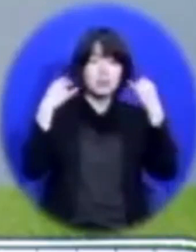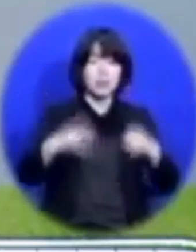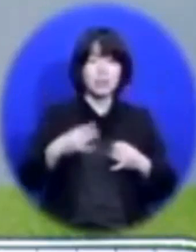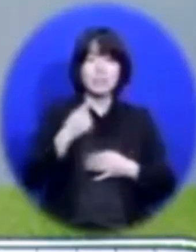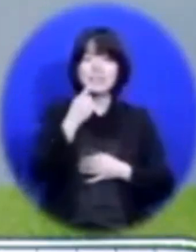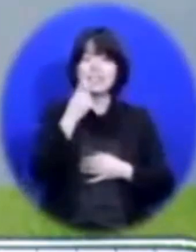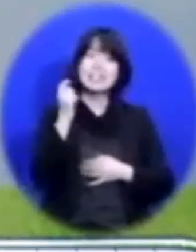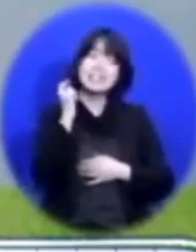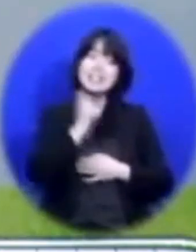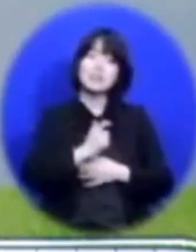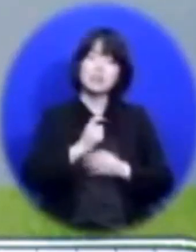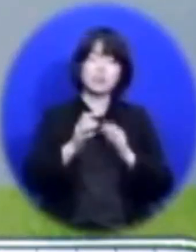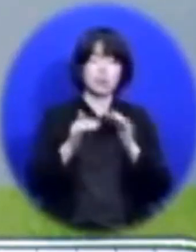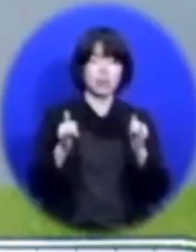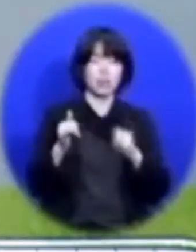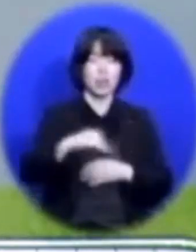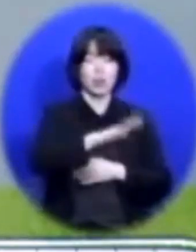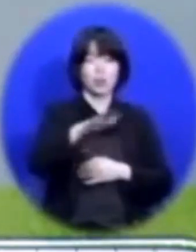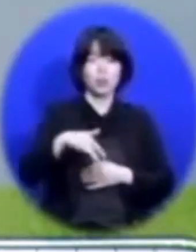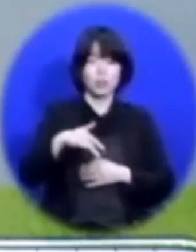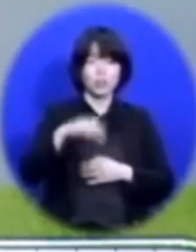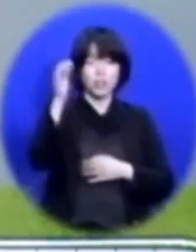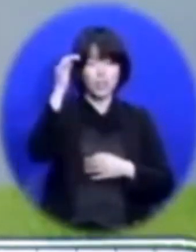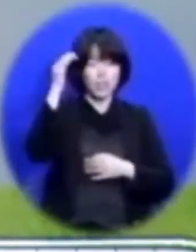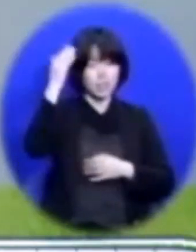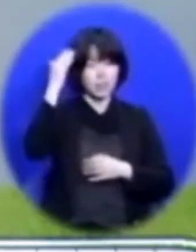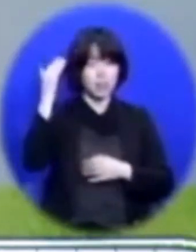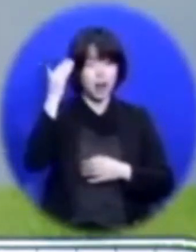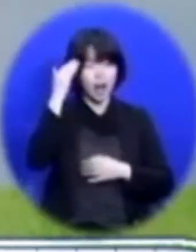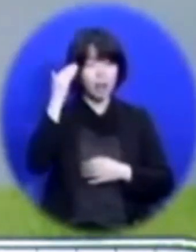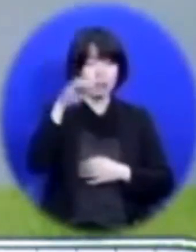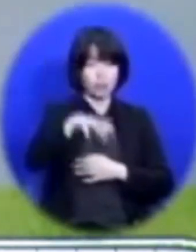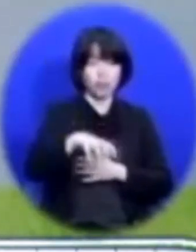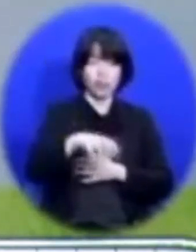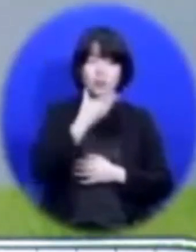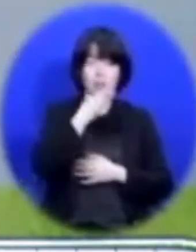프랑스신부들이복음을전파하기위해우리조선땅에왔었다 .